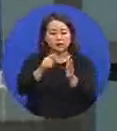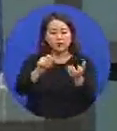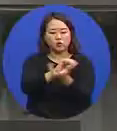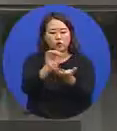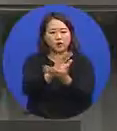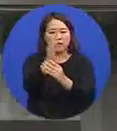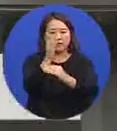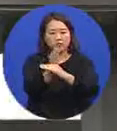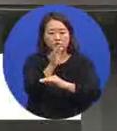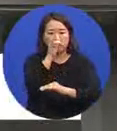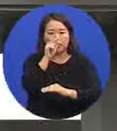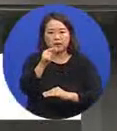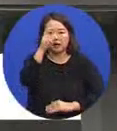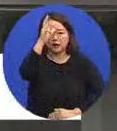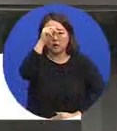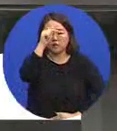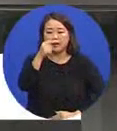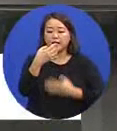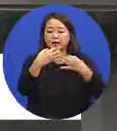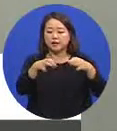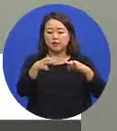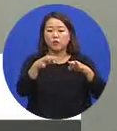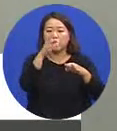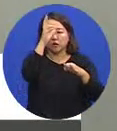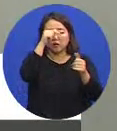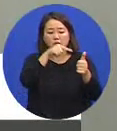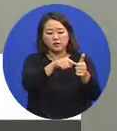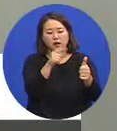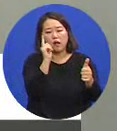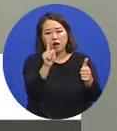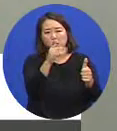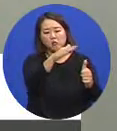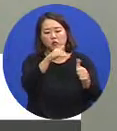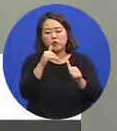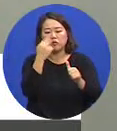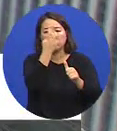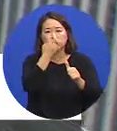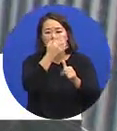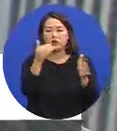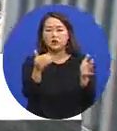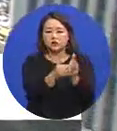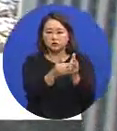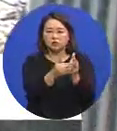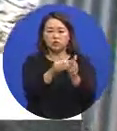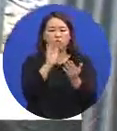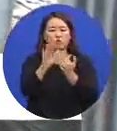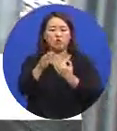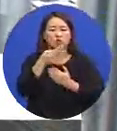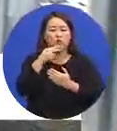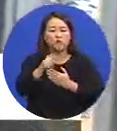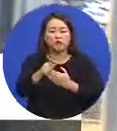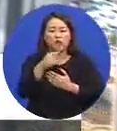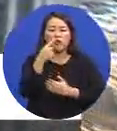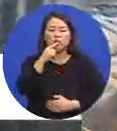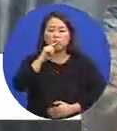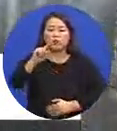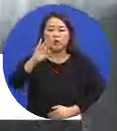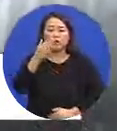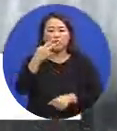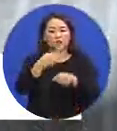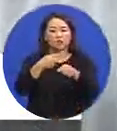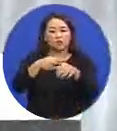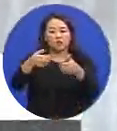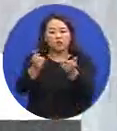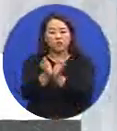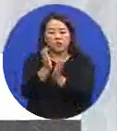서 있는 경찰청 본청 김모 경감을 한 차례 불러 조사하는 데 그쳤습니다. 검찰에 고발당한